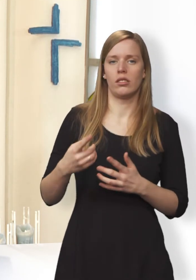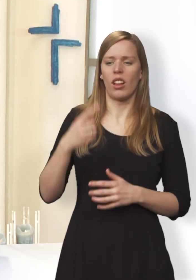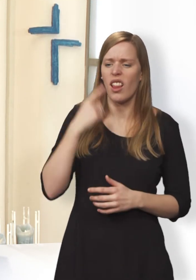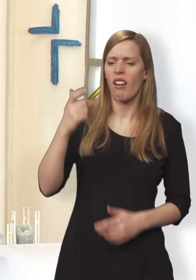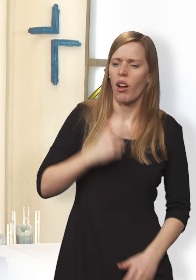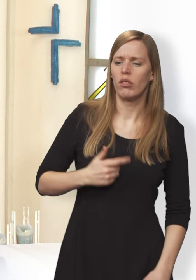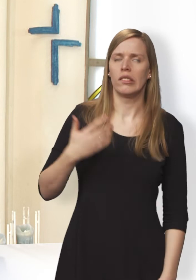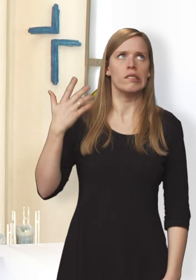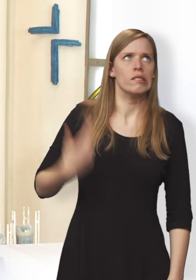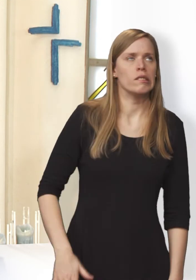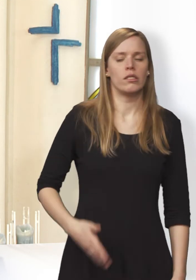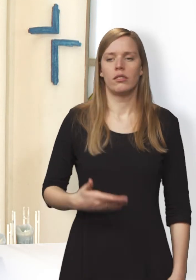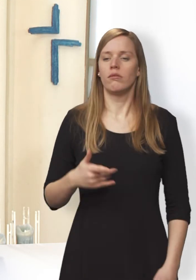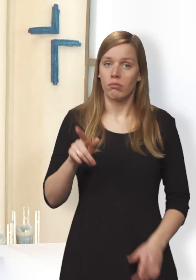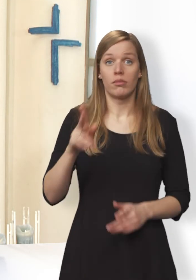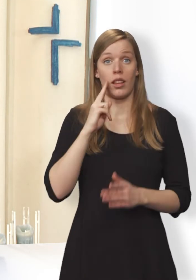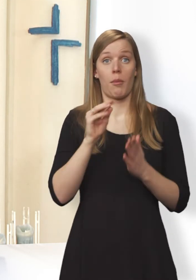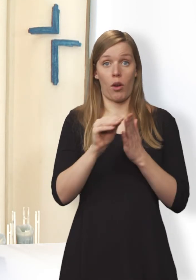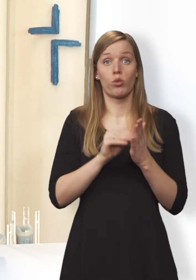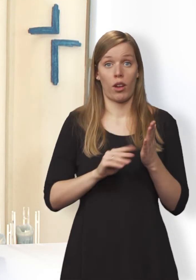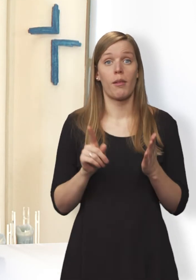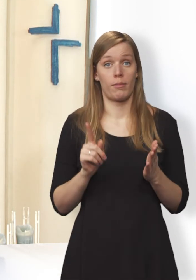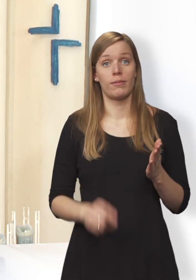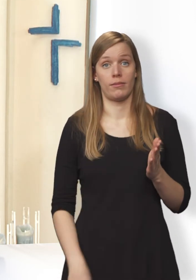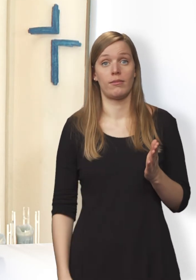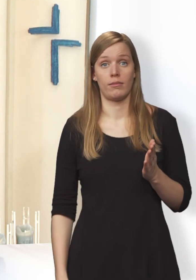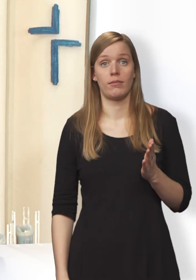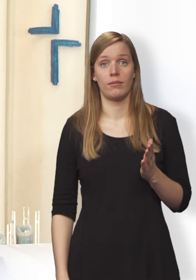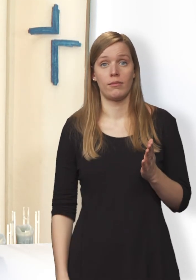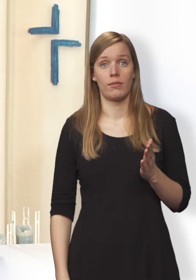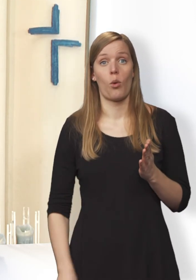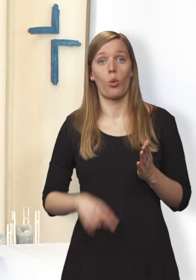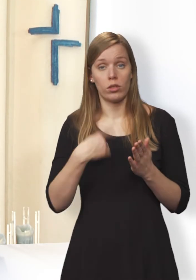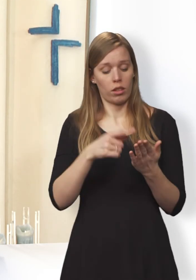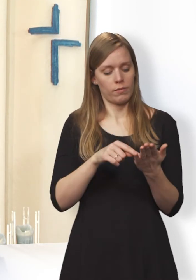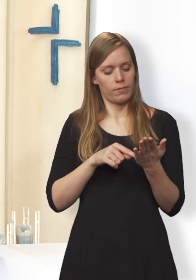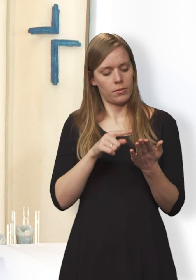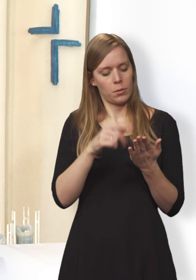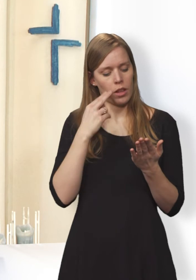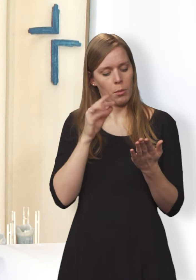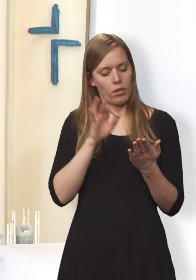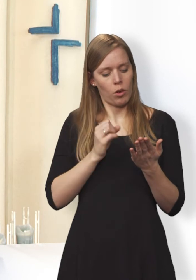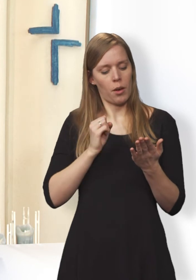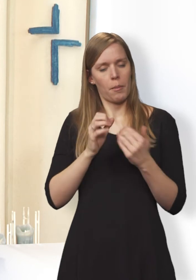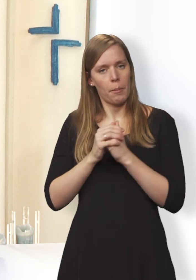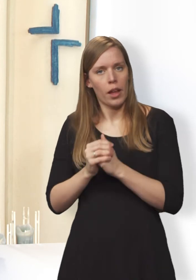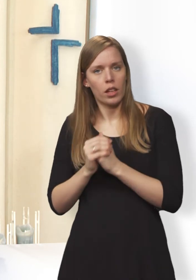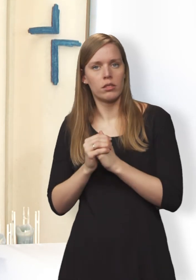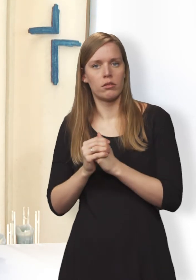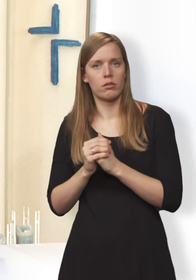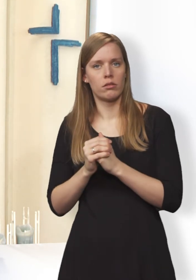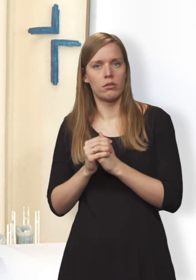gehen schreiben sie sie ruhig auf und beten sie für sie bringt sie